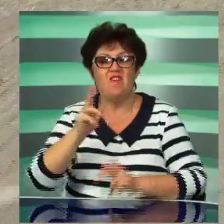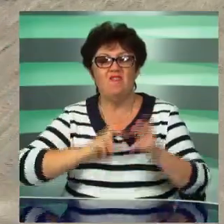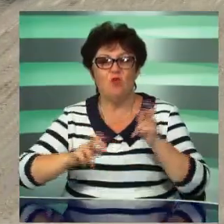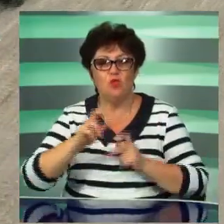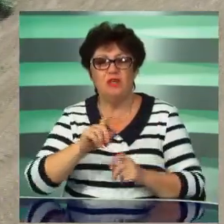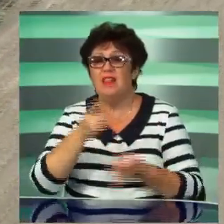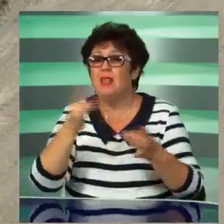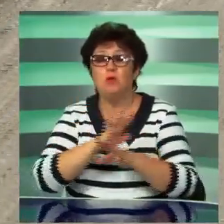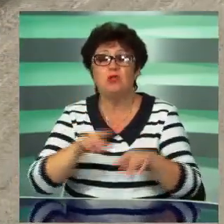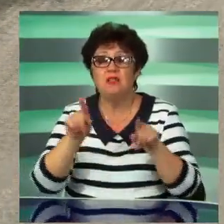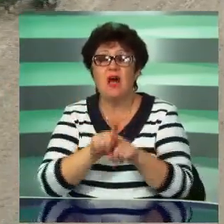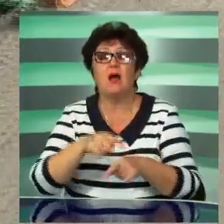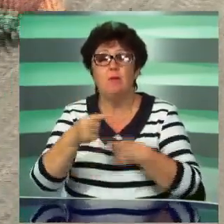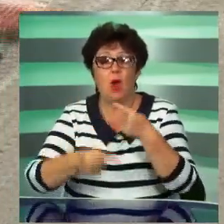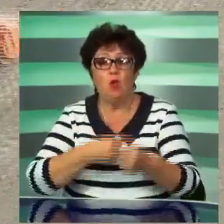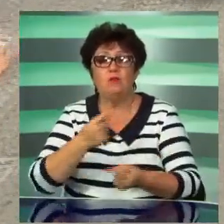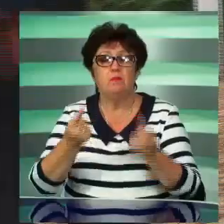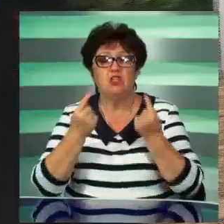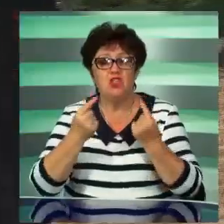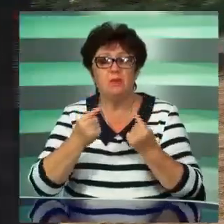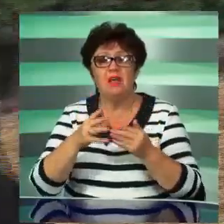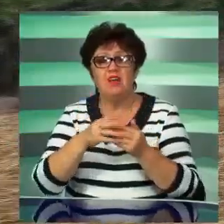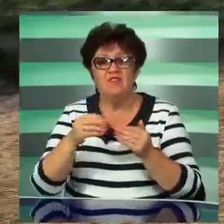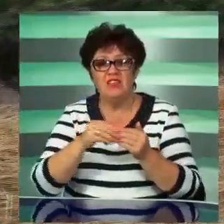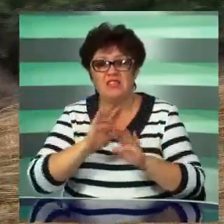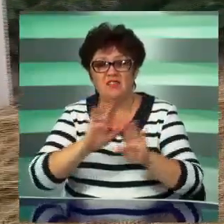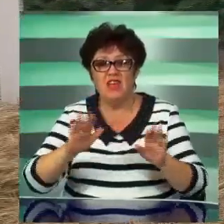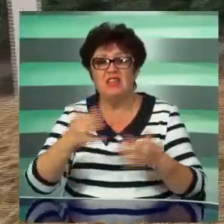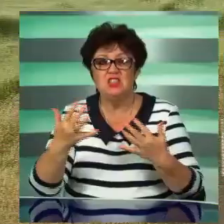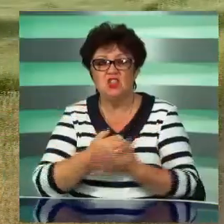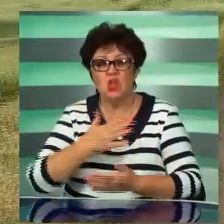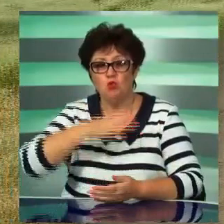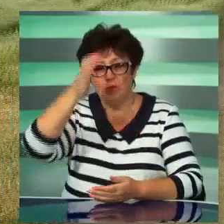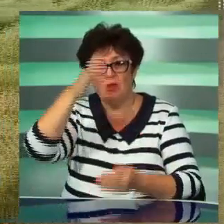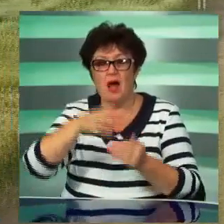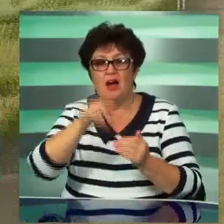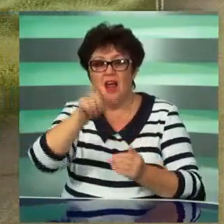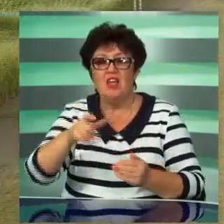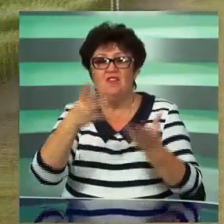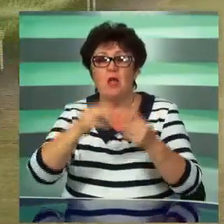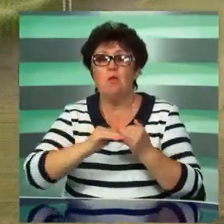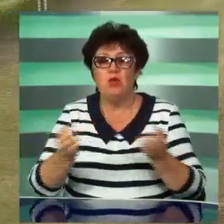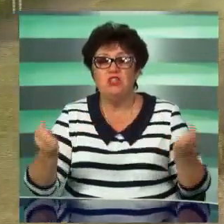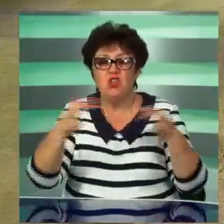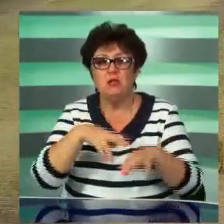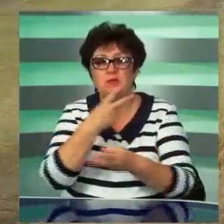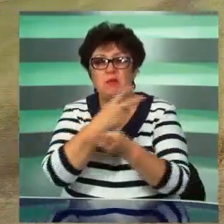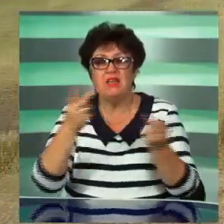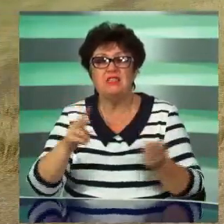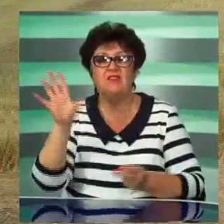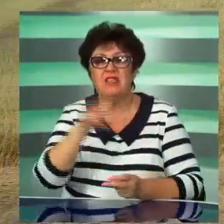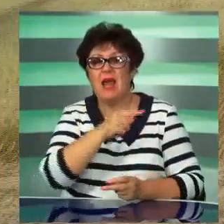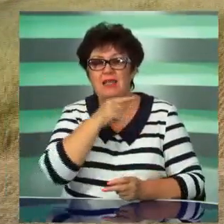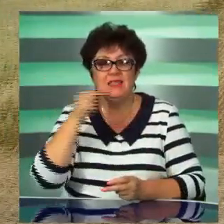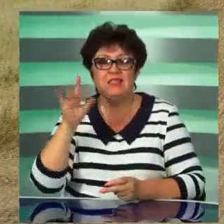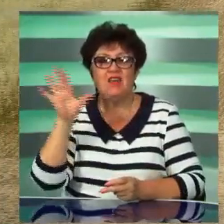не просто так. Именно здесь проходят масштабные агровыставки. На достижения наших ученых-аграриев в День поля съезжаются посмотреть со всей